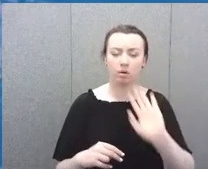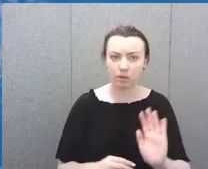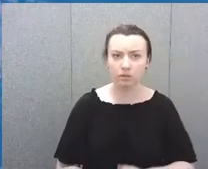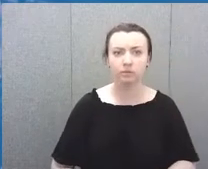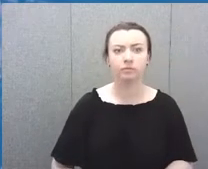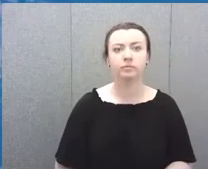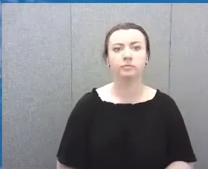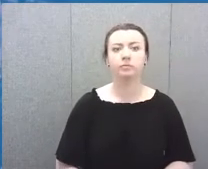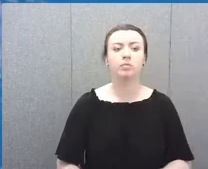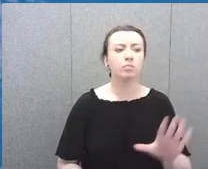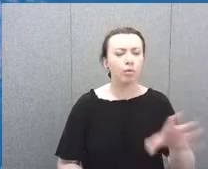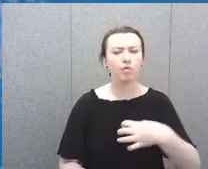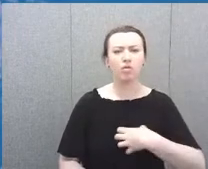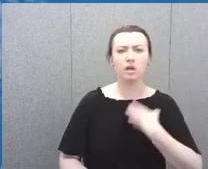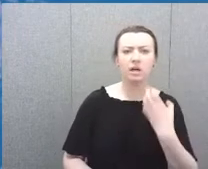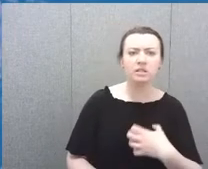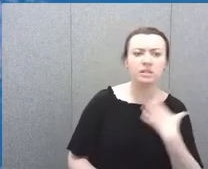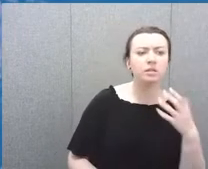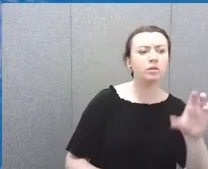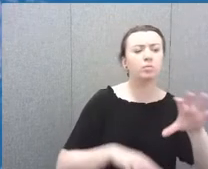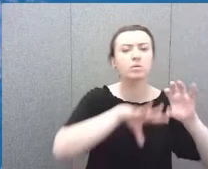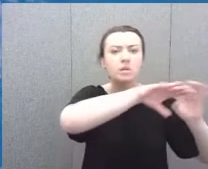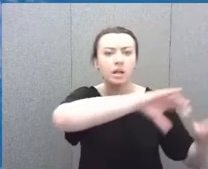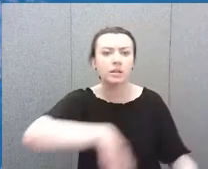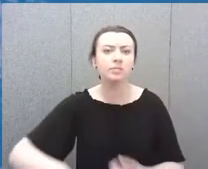дети, но что их,